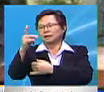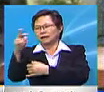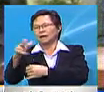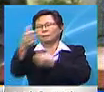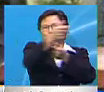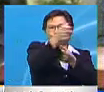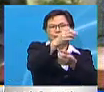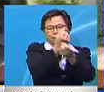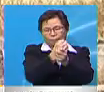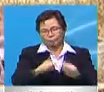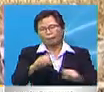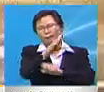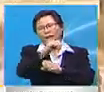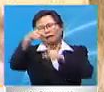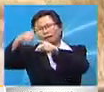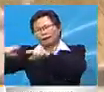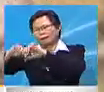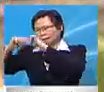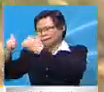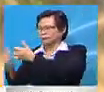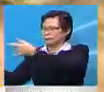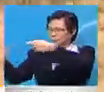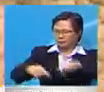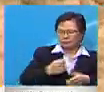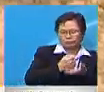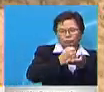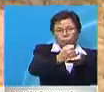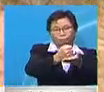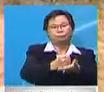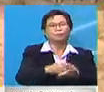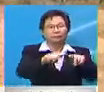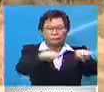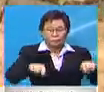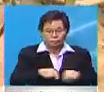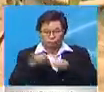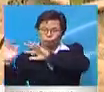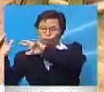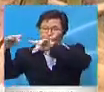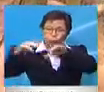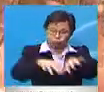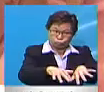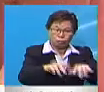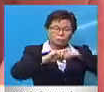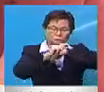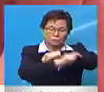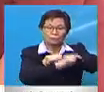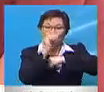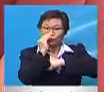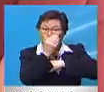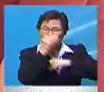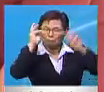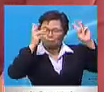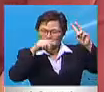Bomba dan penyelamat serta pelbagai agensi berkaitan antara kawasan yang menjadi tumpuan ialah taman bunga yang